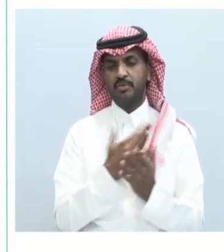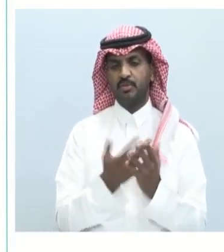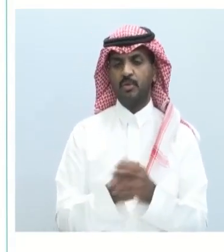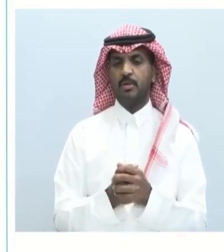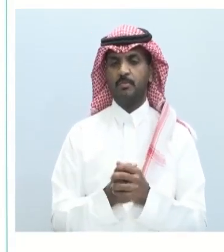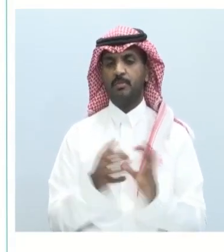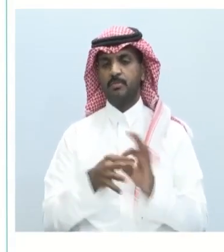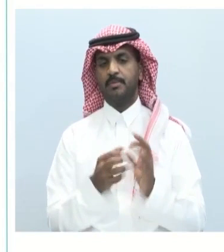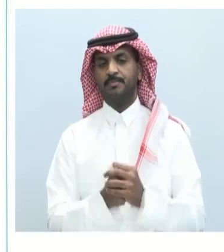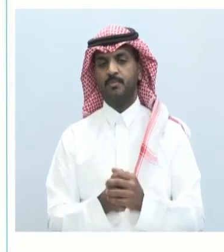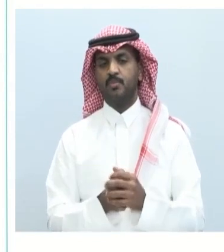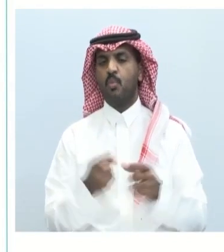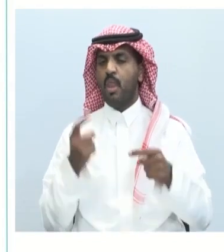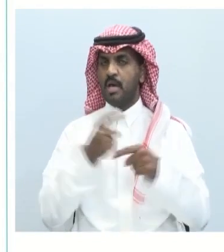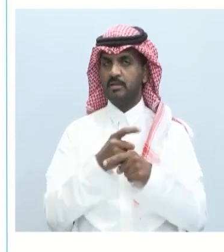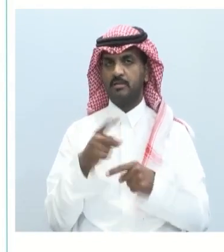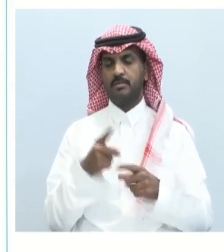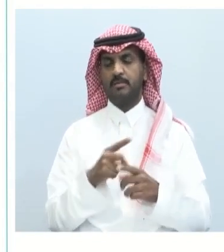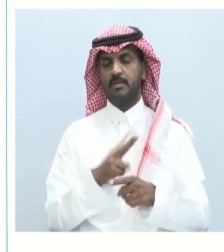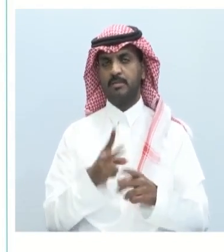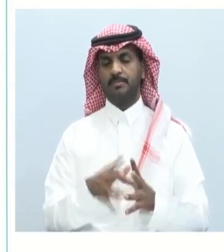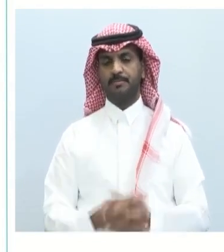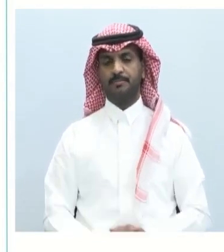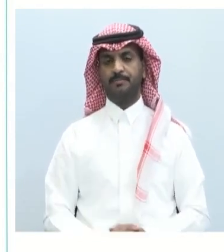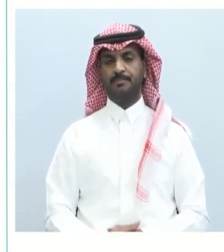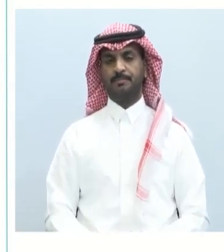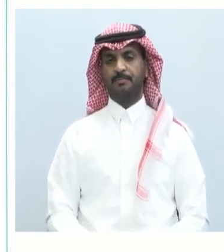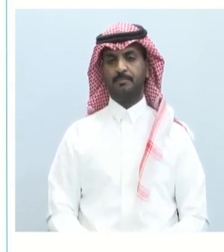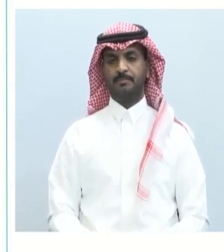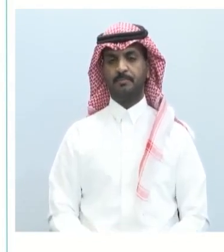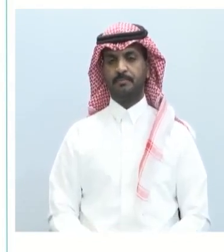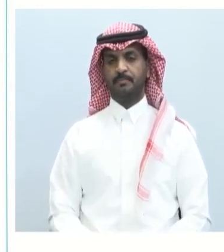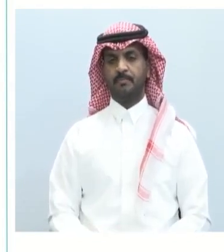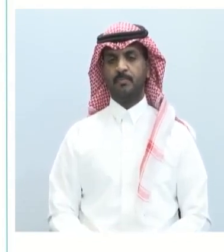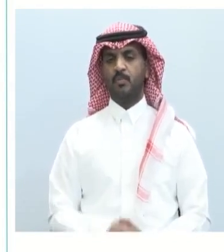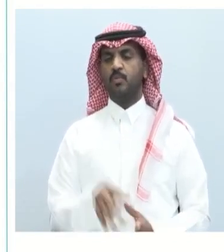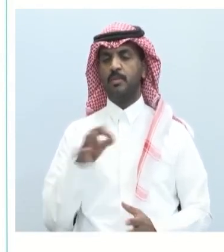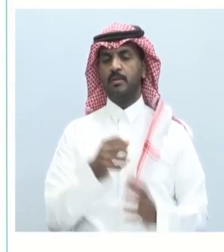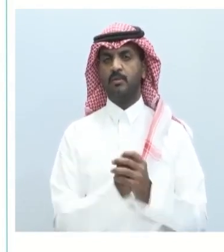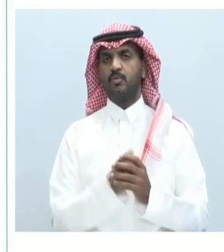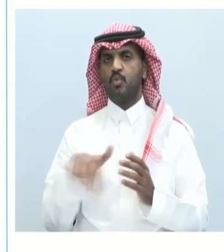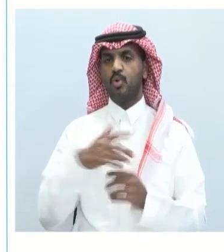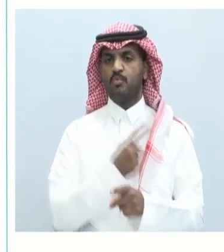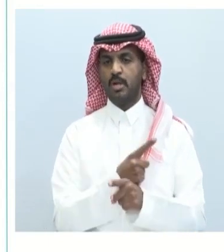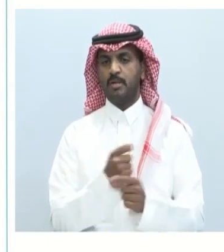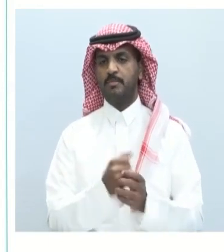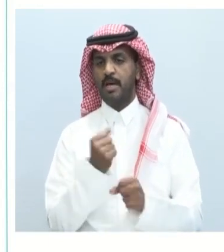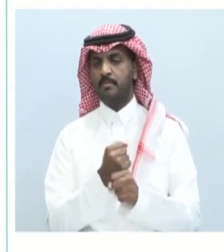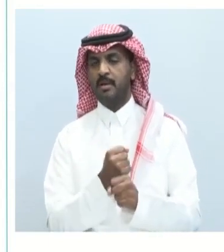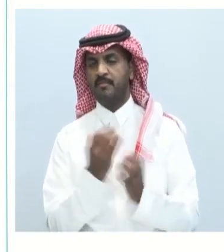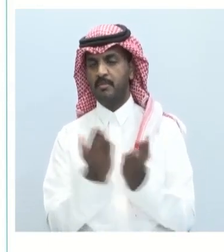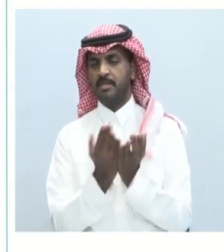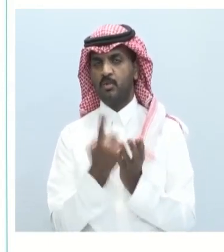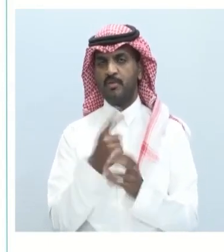الاخر المرتبط به والعكس غير صحيح مثال كل معلم يعمل في